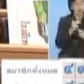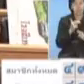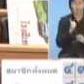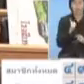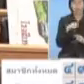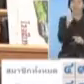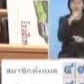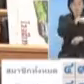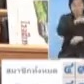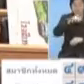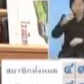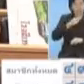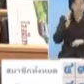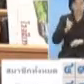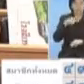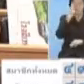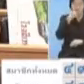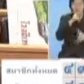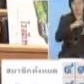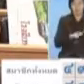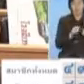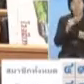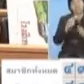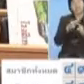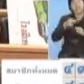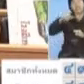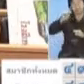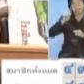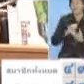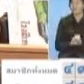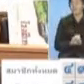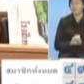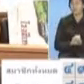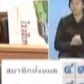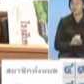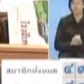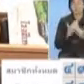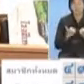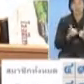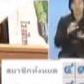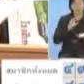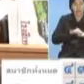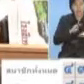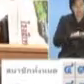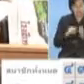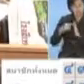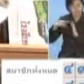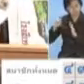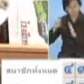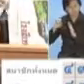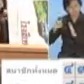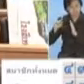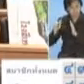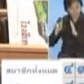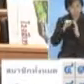ช็คเลยทุกโรงสีว่าวันนี้ใครเบอร์หนึ่งทุกคนรับรู้ว่าเสียเปียงแล้วก็บังเอิญผมเห็นข้อมูลของเสียเปียกมาผมก็เลยคิดว่าเสียเปียกต้องเป็นคน